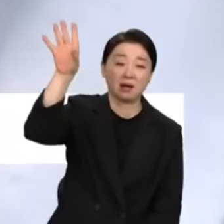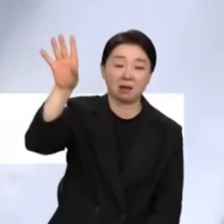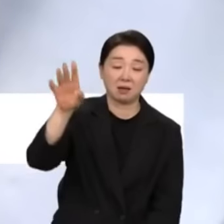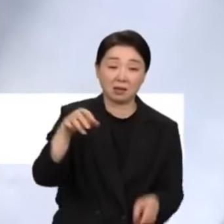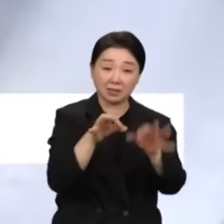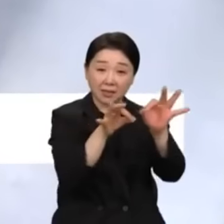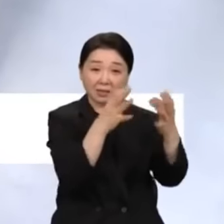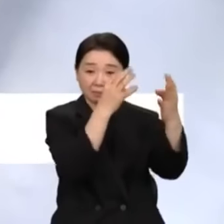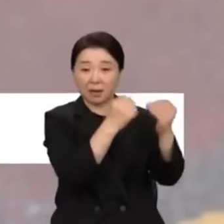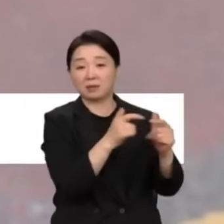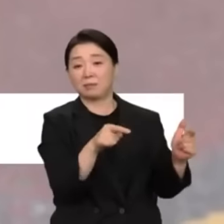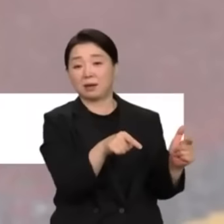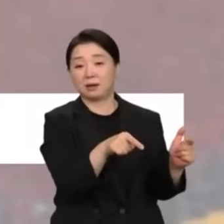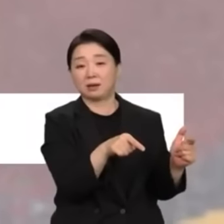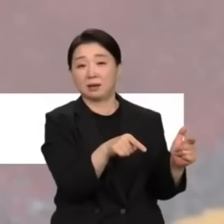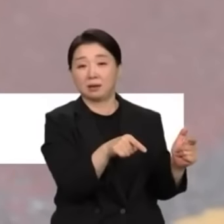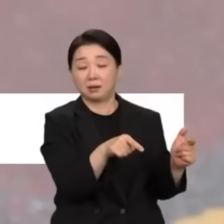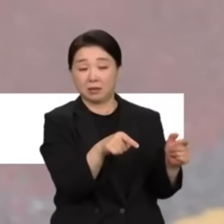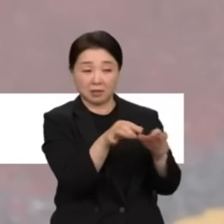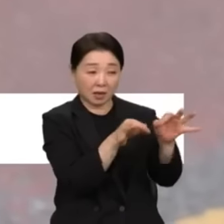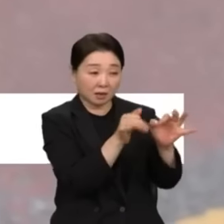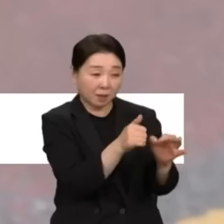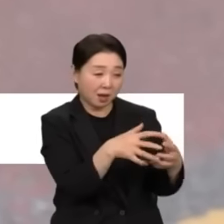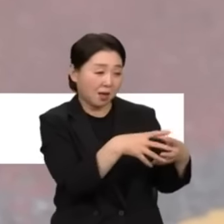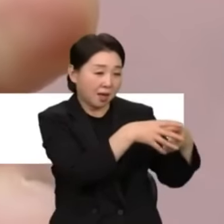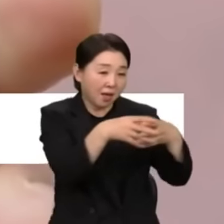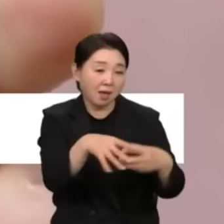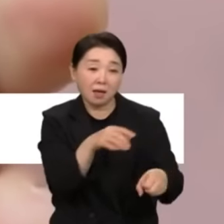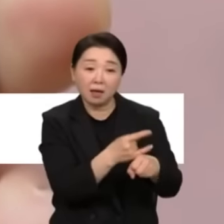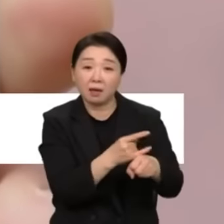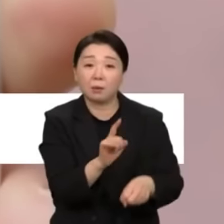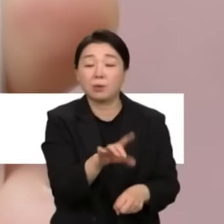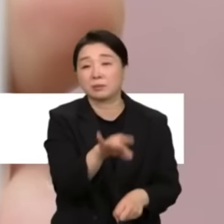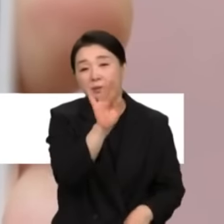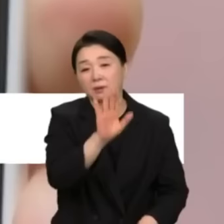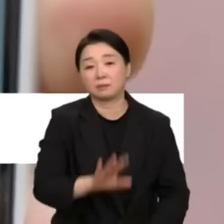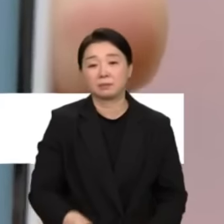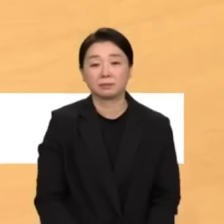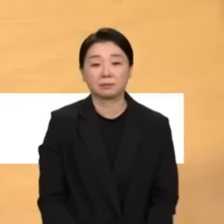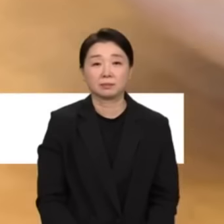점주들이 속출했습니다. 점주들이 단체 행동에 나선 건 이번이